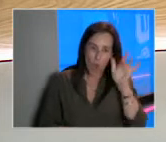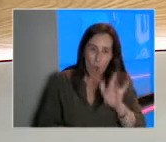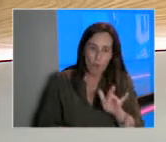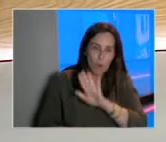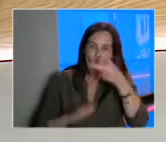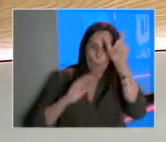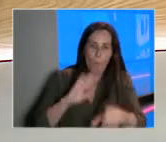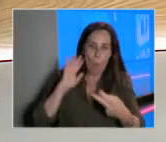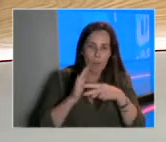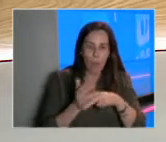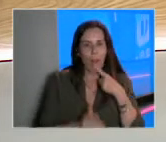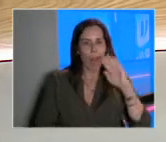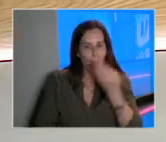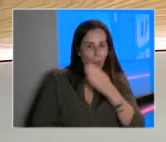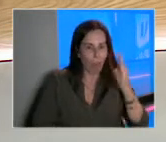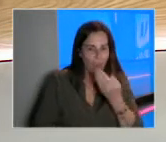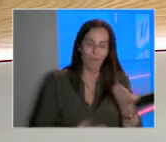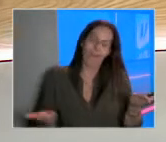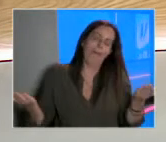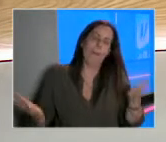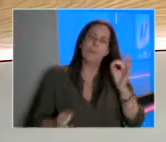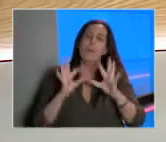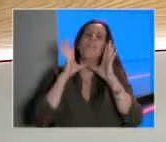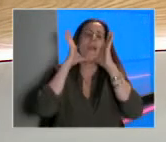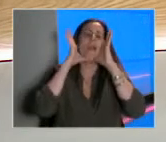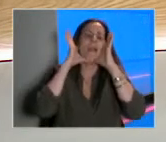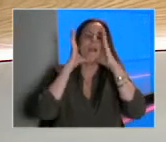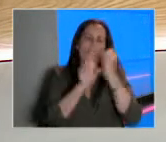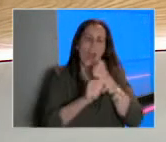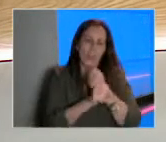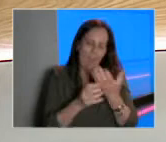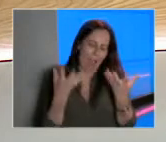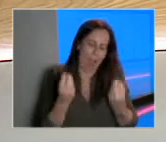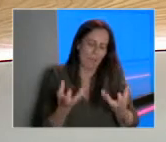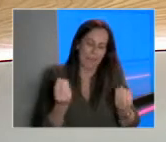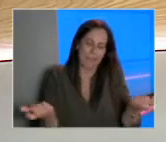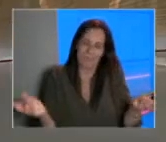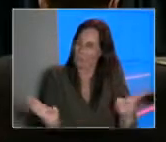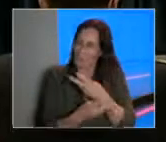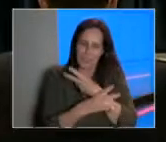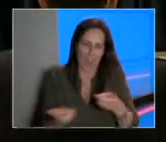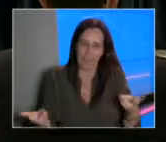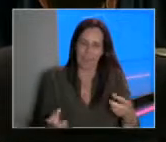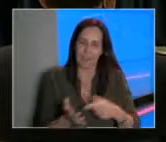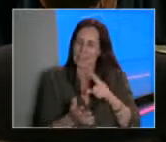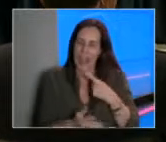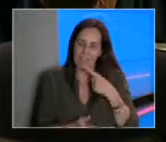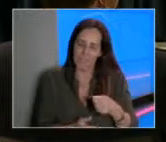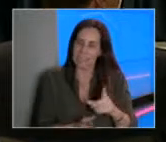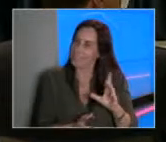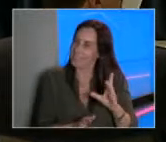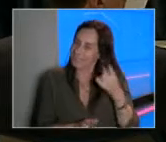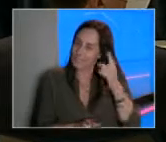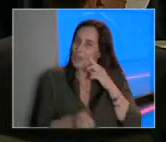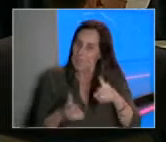כל פוליטיקאי על הפרת הבטחת בחירות, בתי המשפט היו קורסים מעומס בלתי נסבל. נכון. ולכן אני חייב להגיד, זה יצירתי, זה